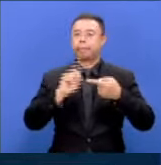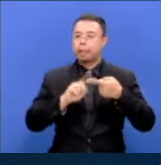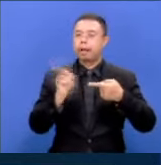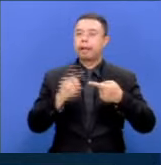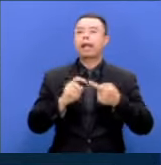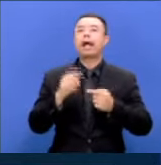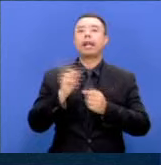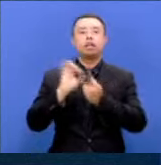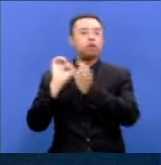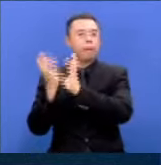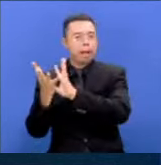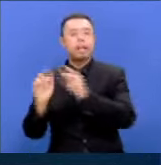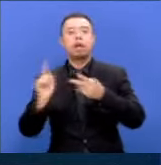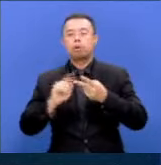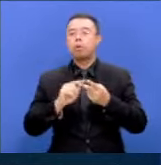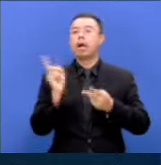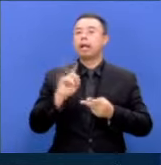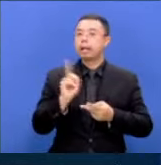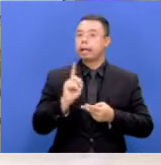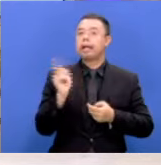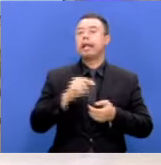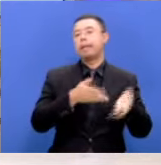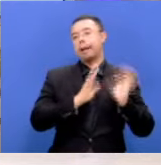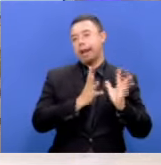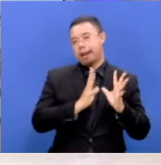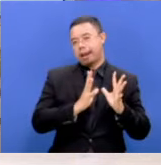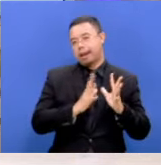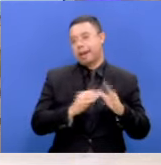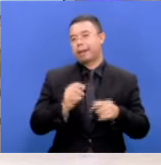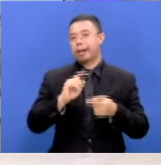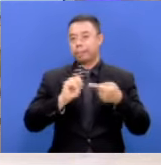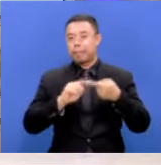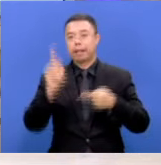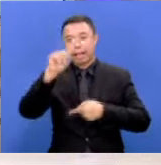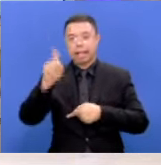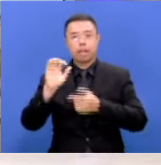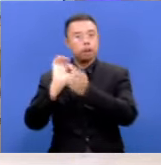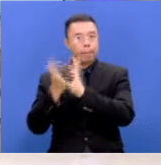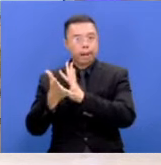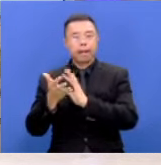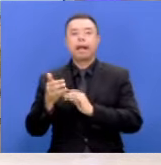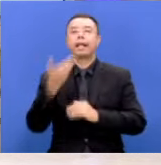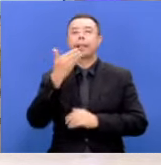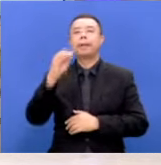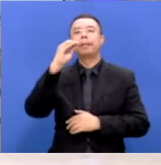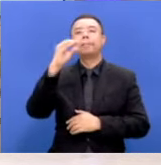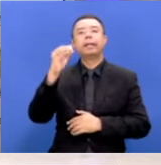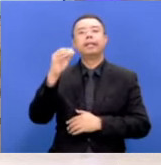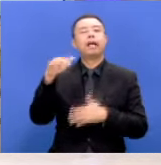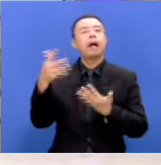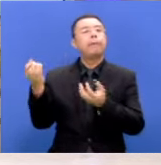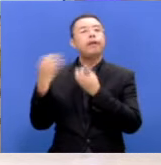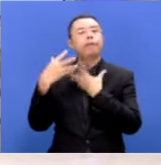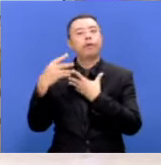dari Tihuan Biro Surabaya dan Nofri Avandi dari Tihuan Biro Medan. Terlebih dahulu kita ke Surabaya bersama dengan Goldi. Selamat pagi Goldi,